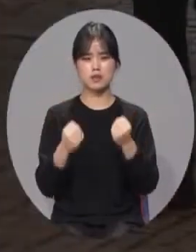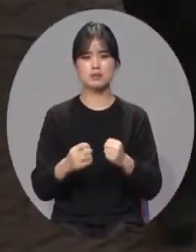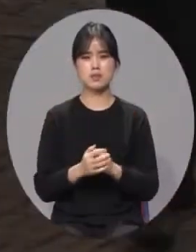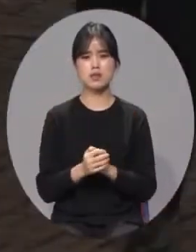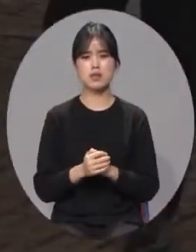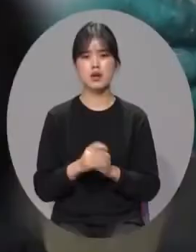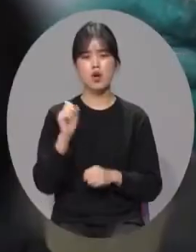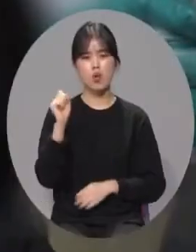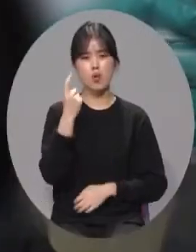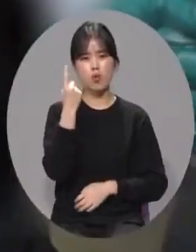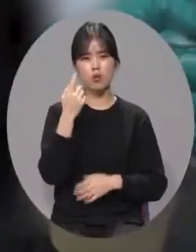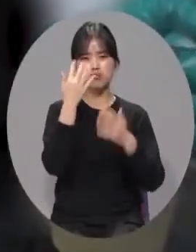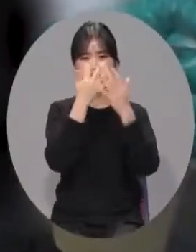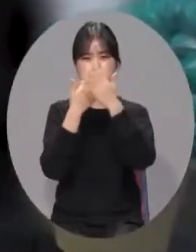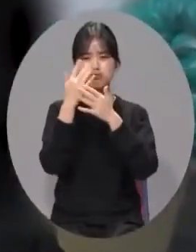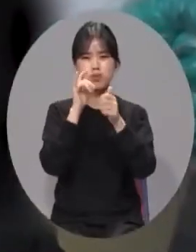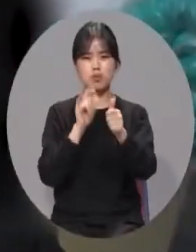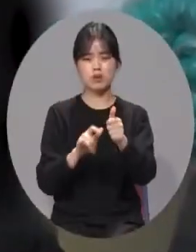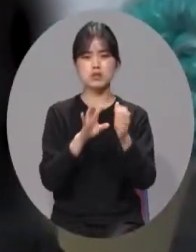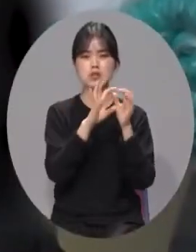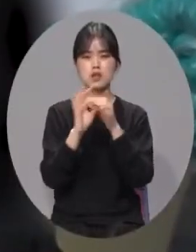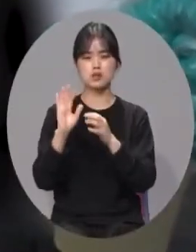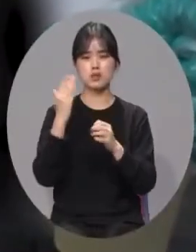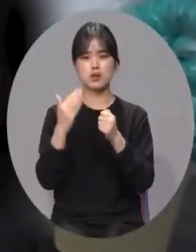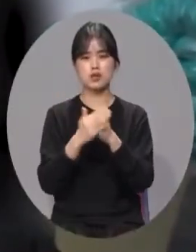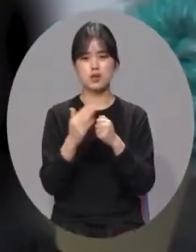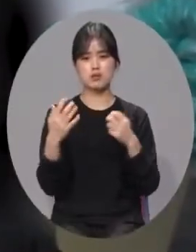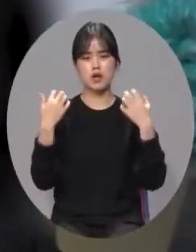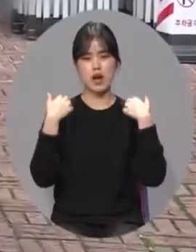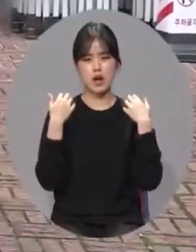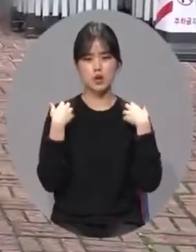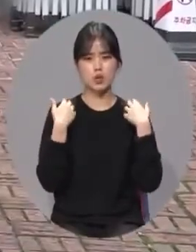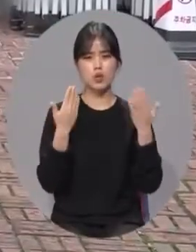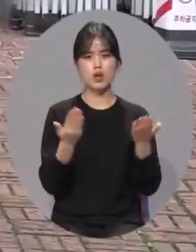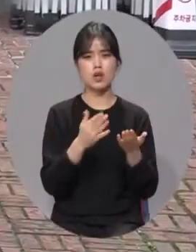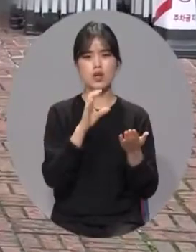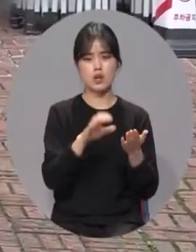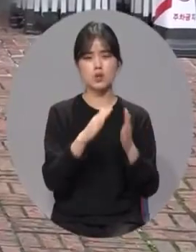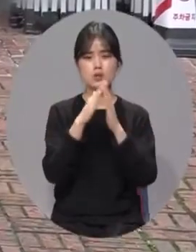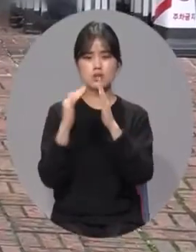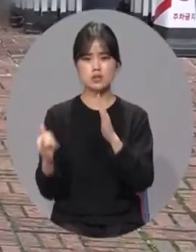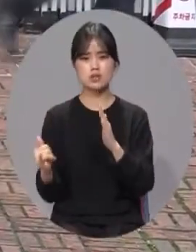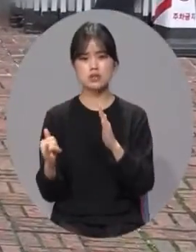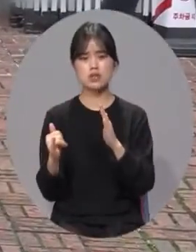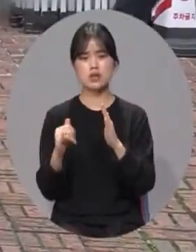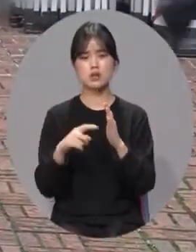감염 경로를 알 수 없는 확진이 이어지면서 학교와 직장, 가정 등